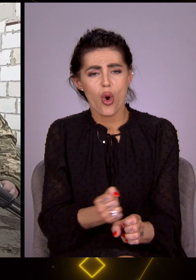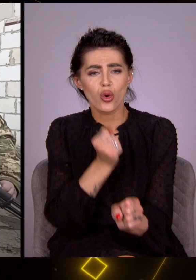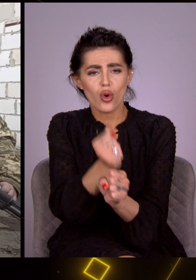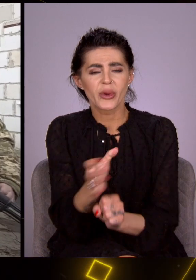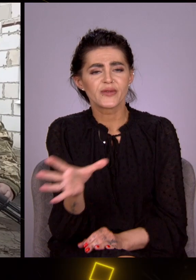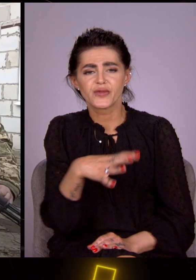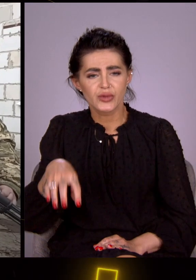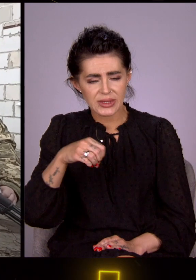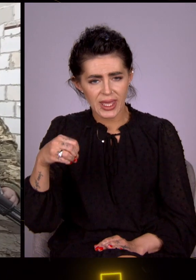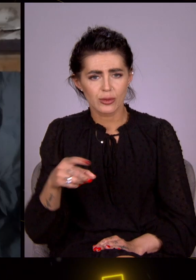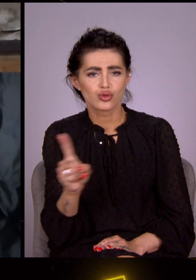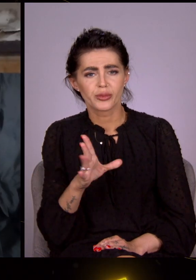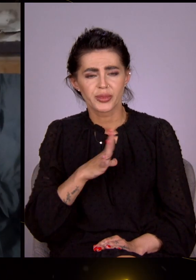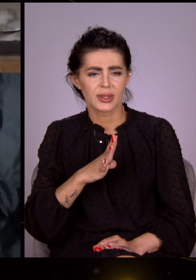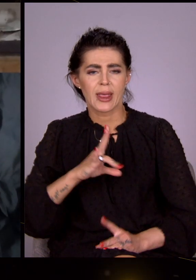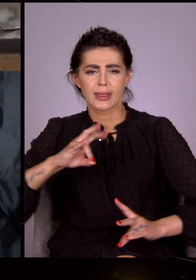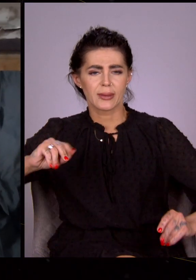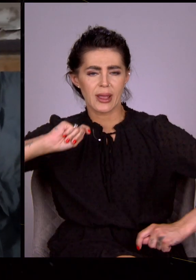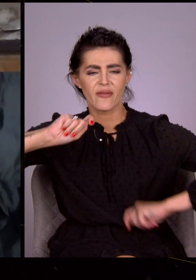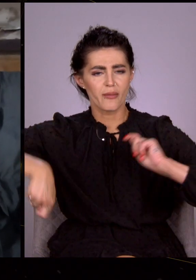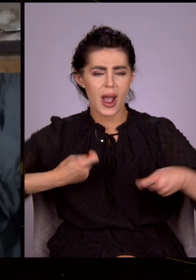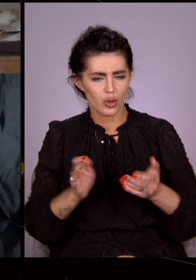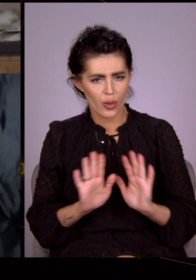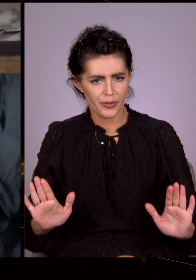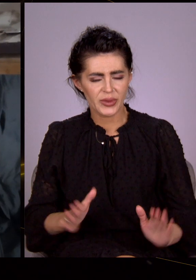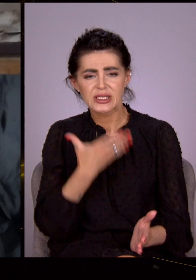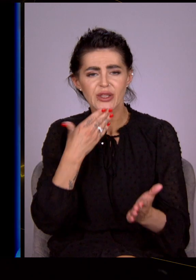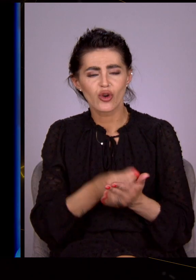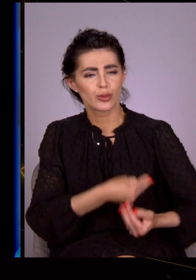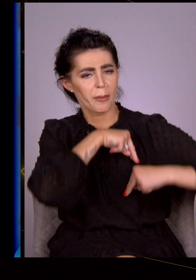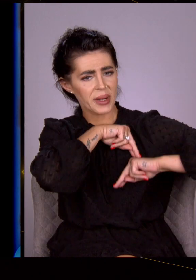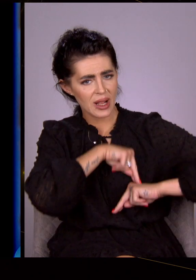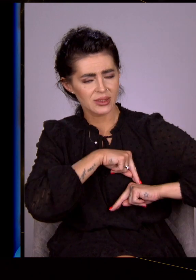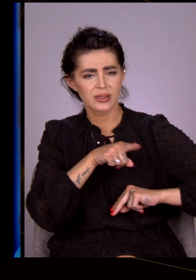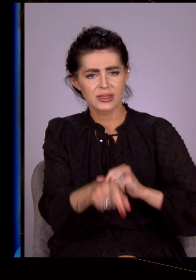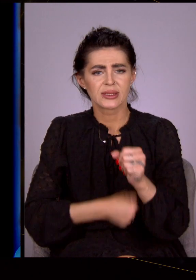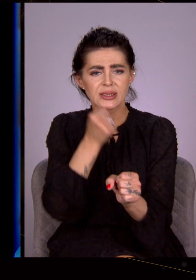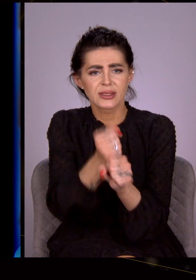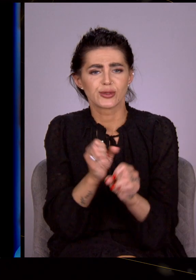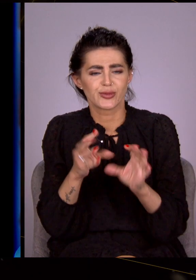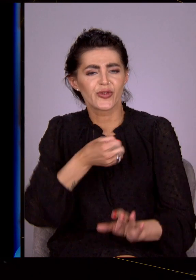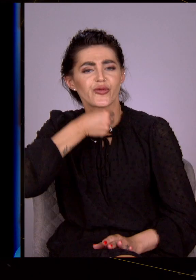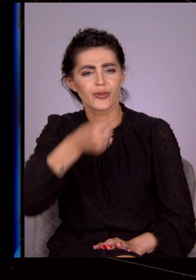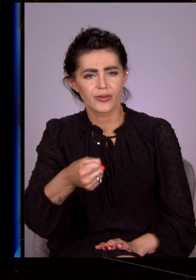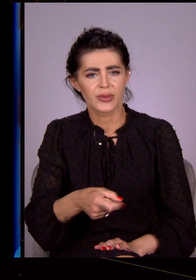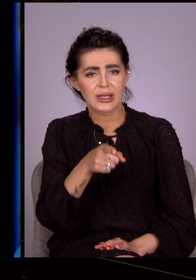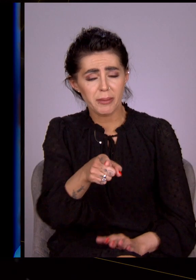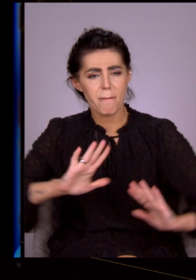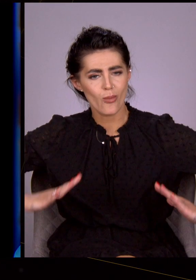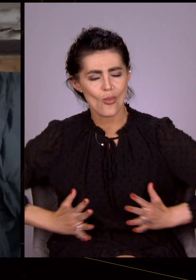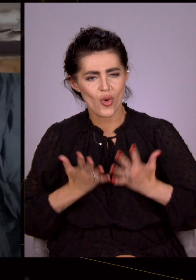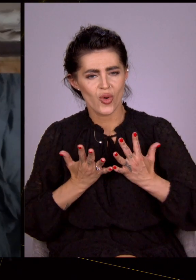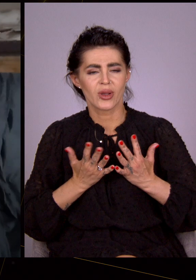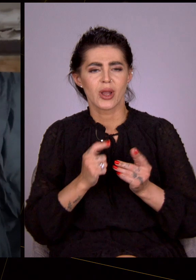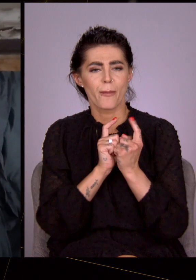твоя була немарною. Своєю працею ти робиш набагато більше, ніж деякі дорослі. Тим саме ти нас мотивуєш боротися